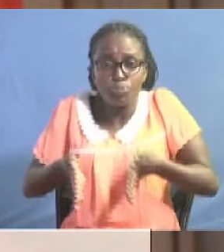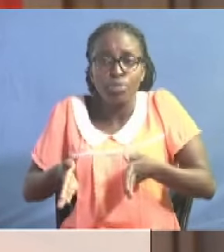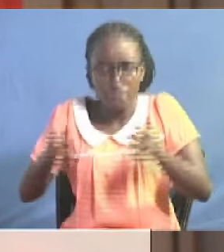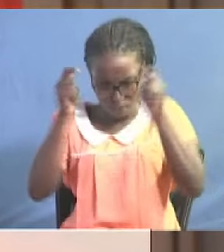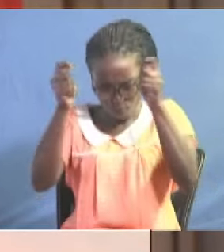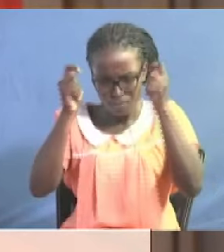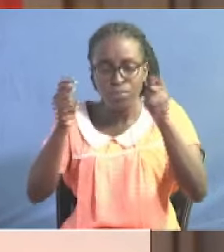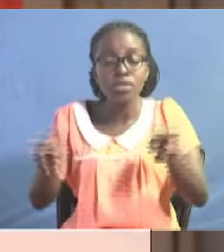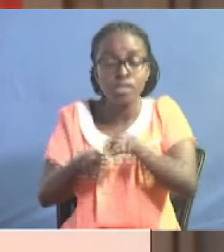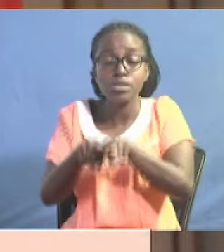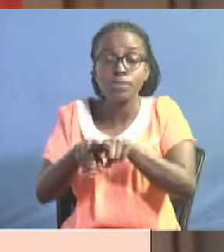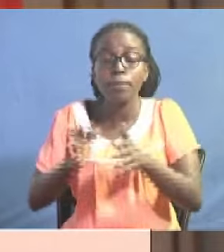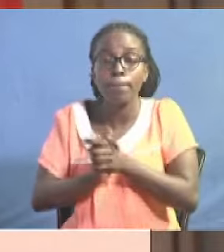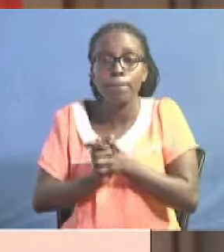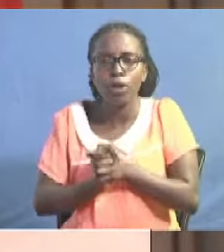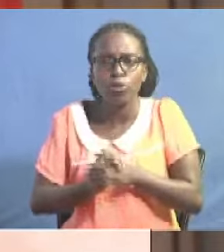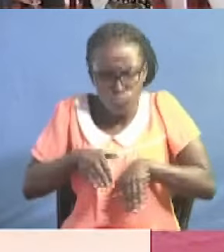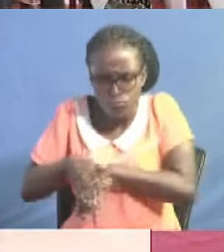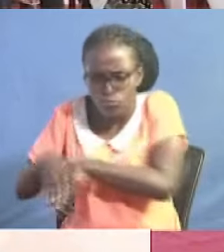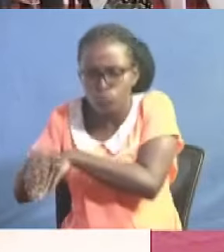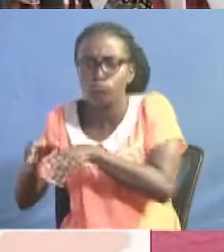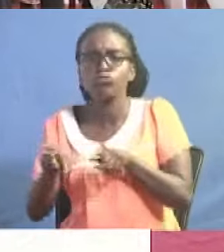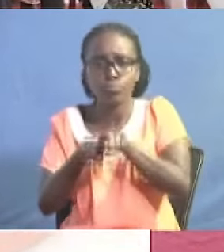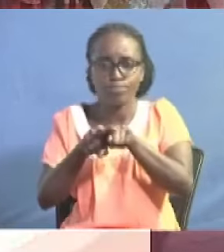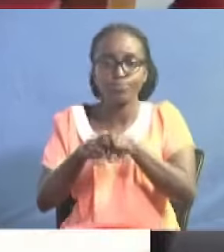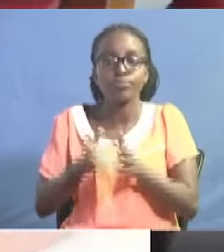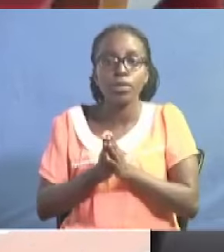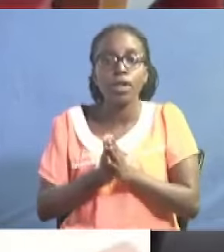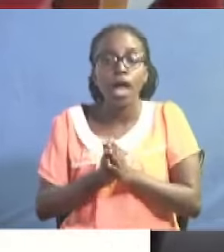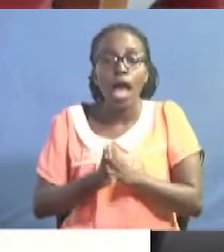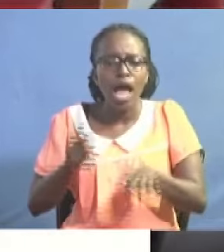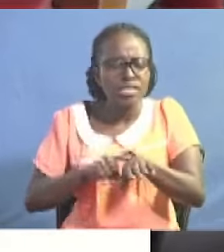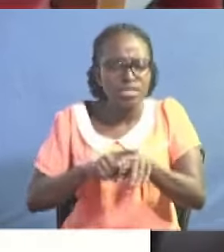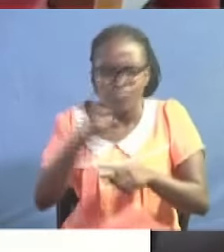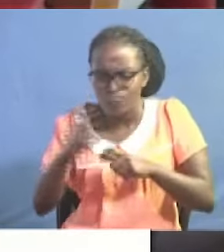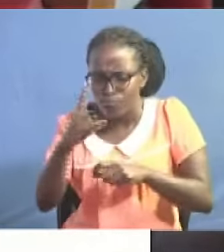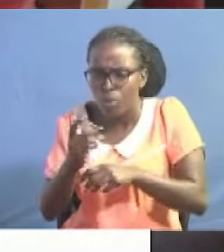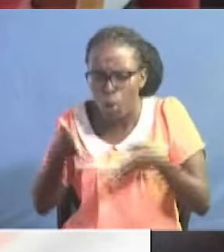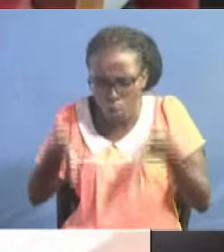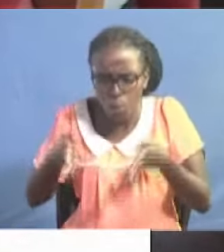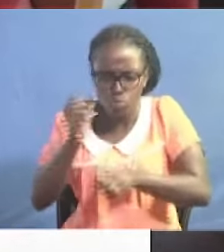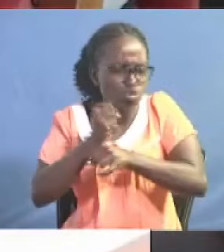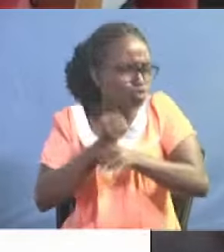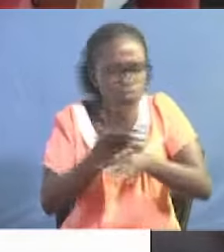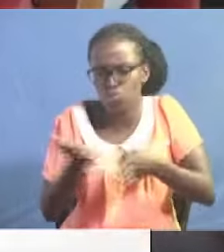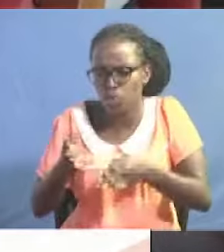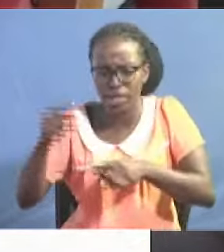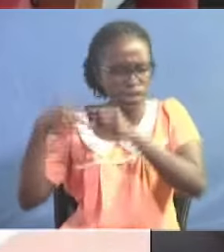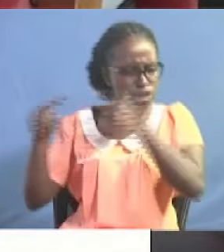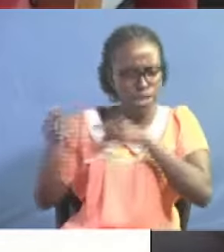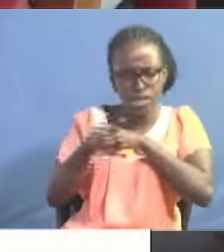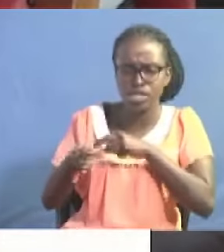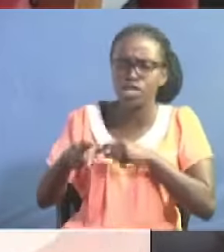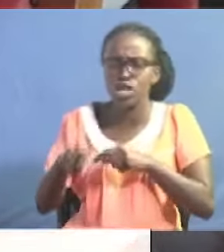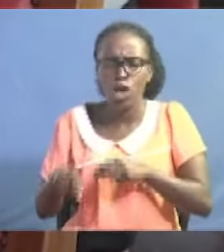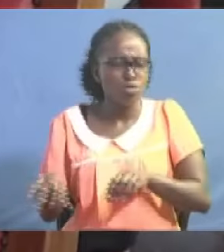harambees going forward. Je, alifanya hilo kutokana na shinikizo la Gen Z ambao